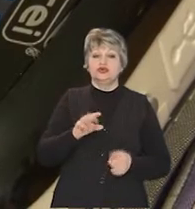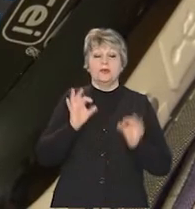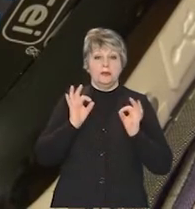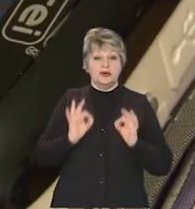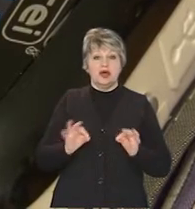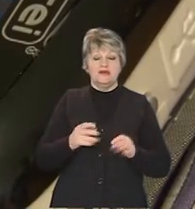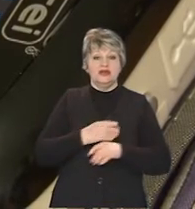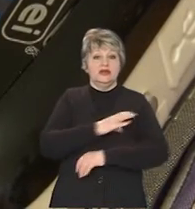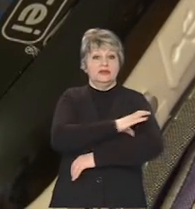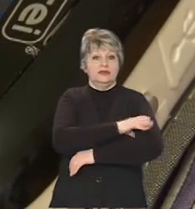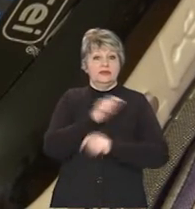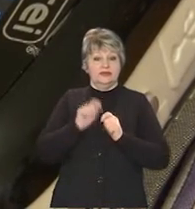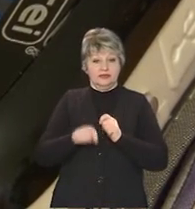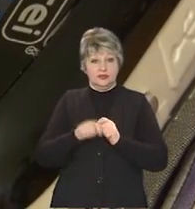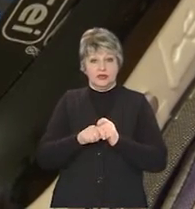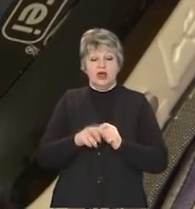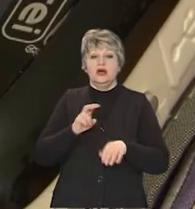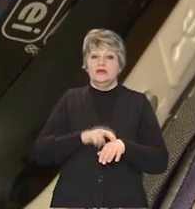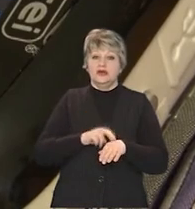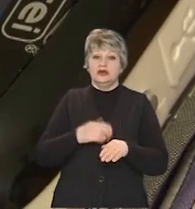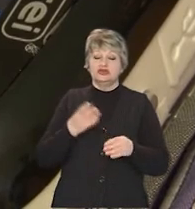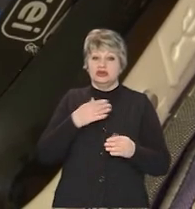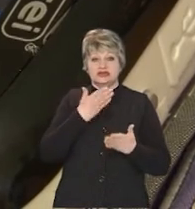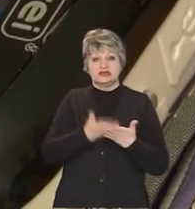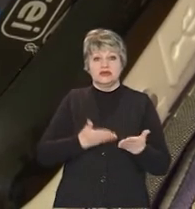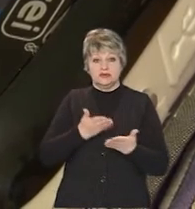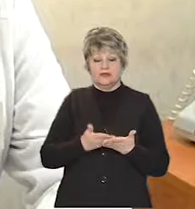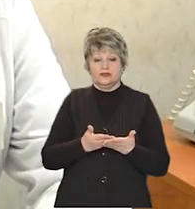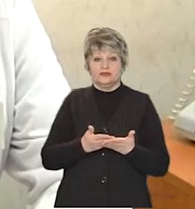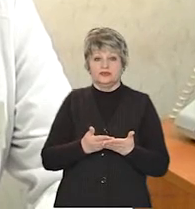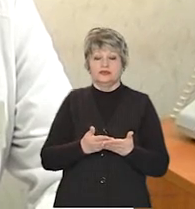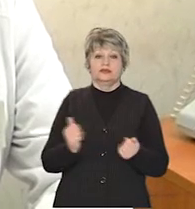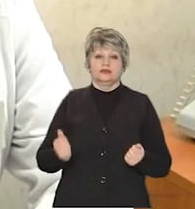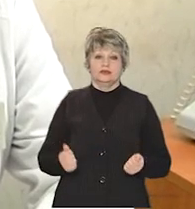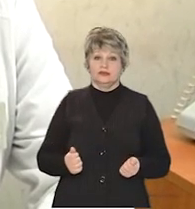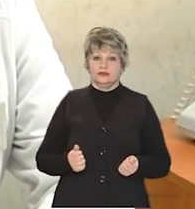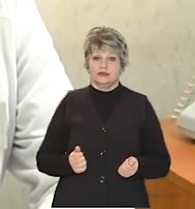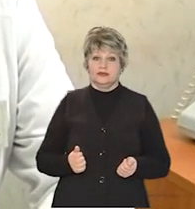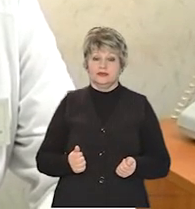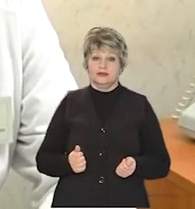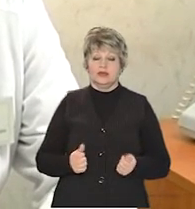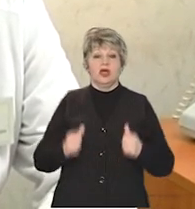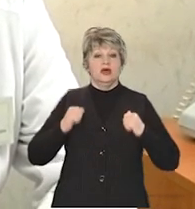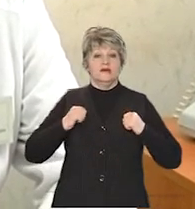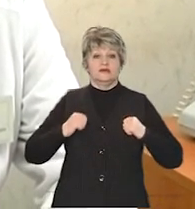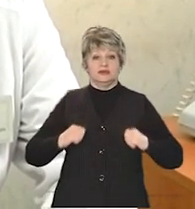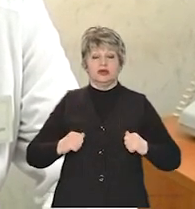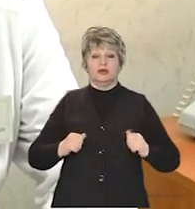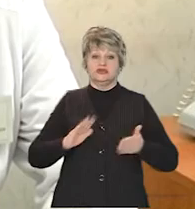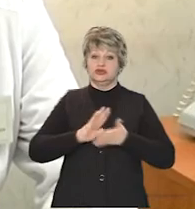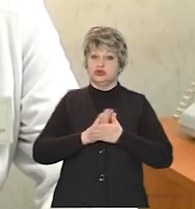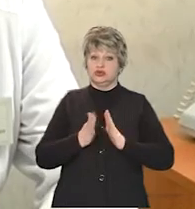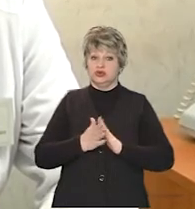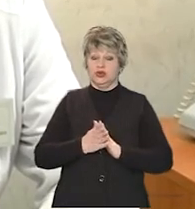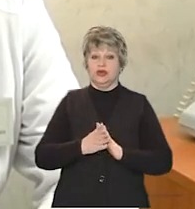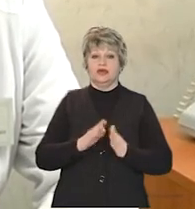виміряти тиск правильно, лікарі рекомендують дотримуватися певних правил. Артеріальний тиск вимірюється в спокійному